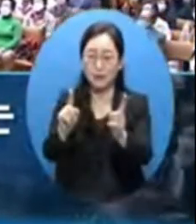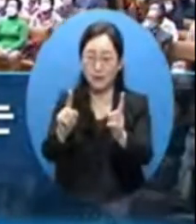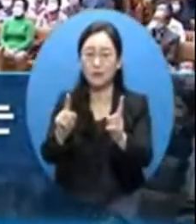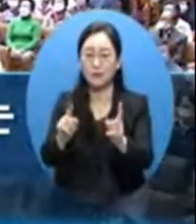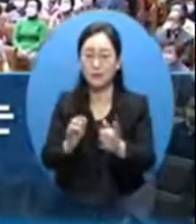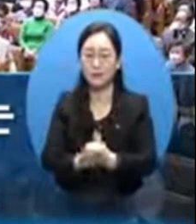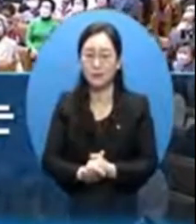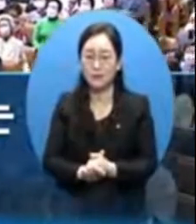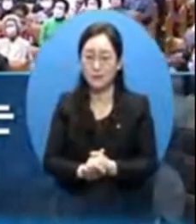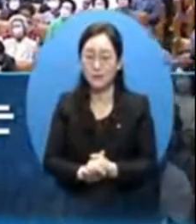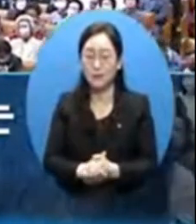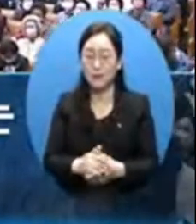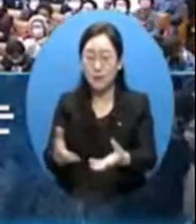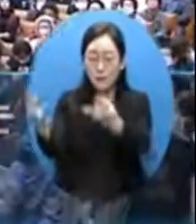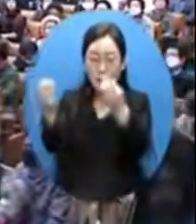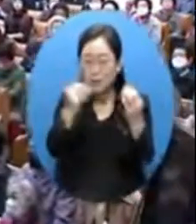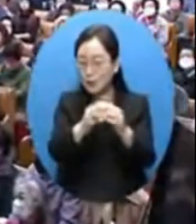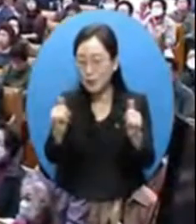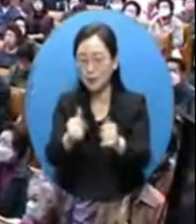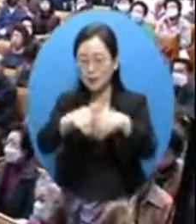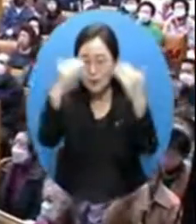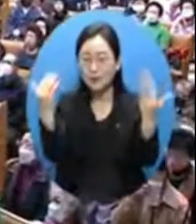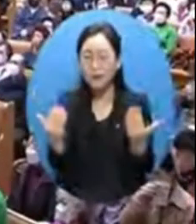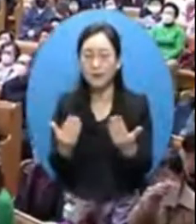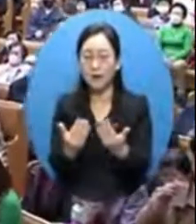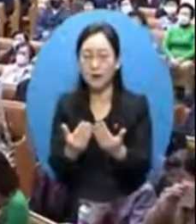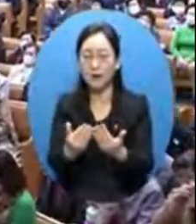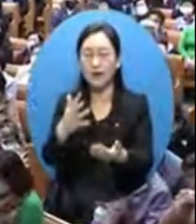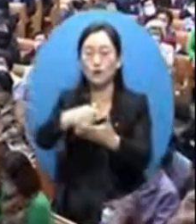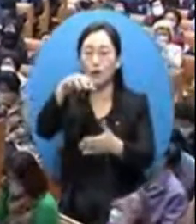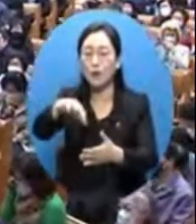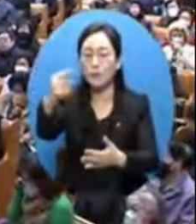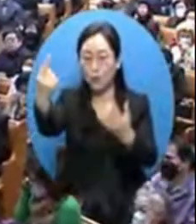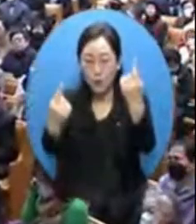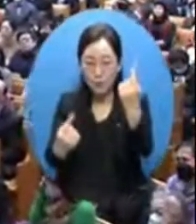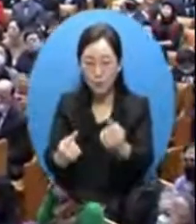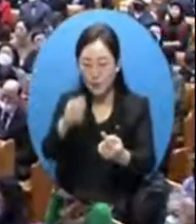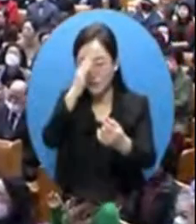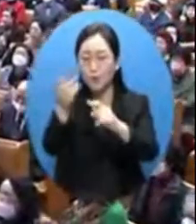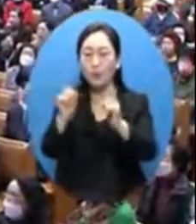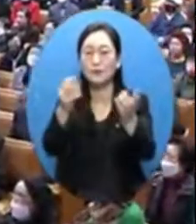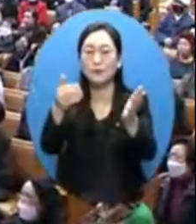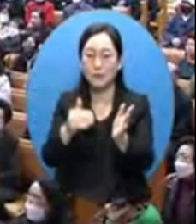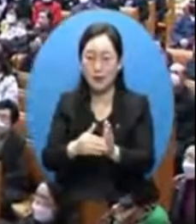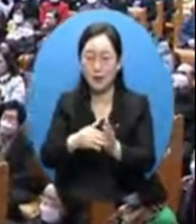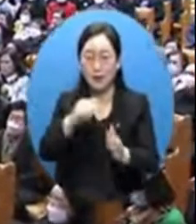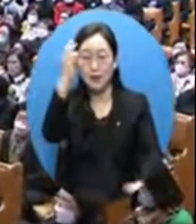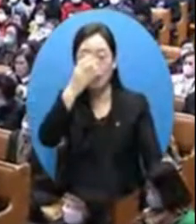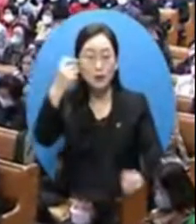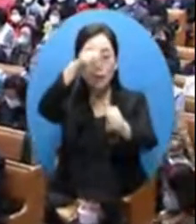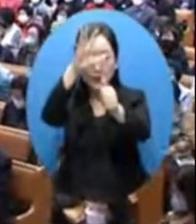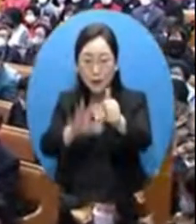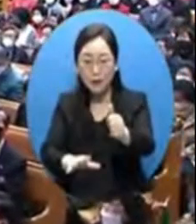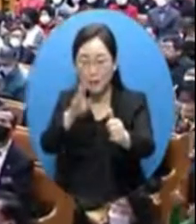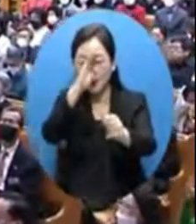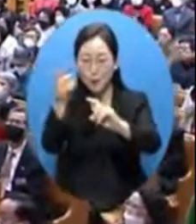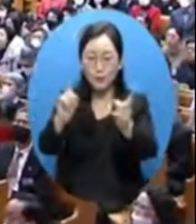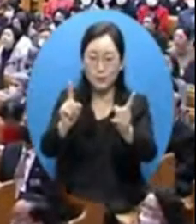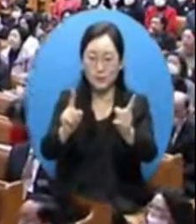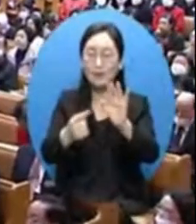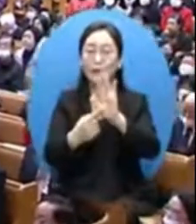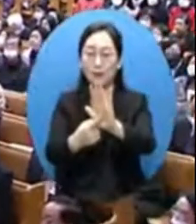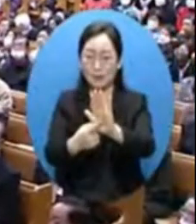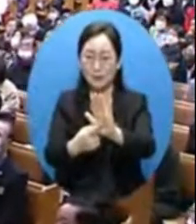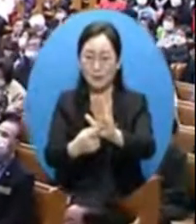얻으니라. 수천 수많은 사람들이 다 주님 앞에 나와 병고침을 받았습니다. 성령이 임할 때 병고침 역사가 나타나게 되는